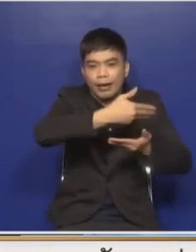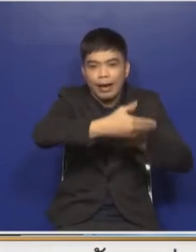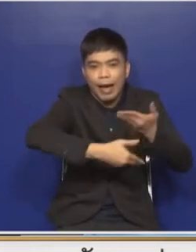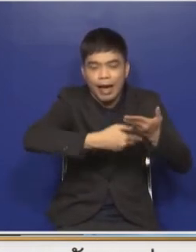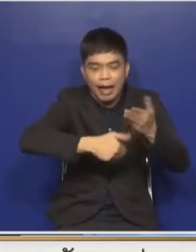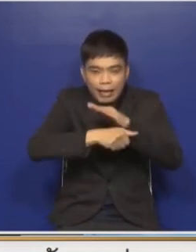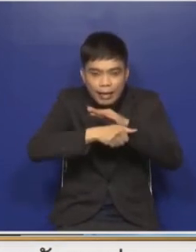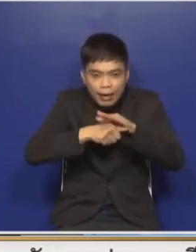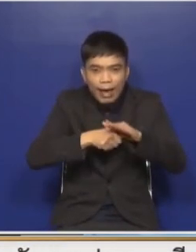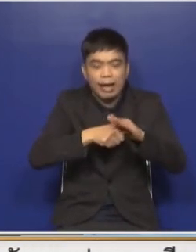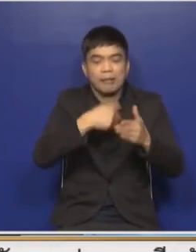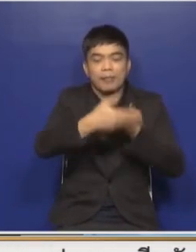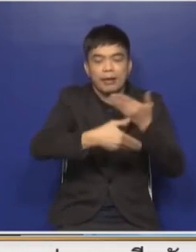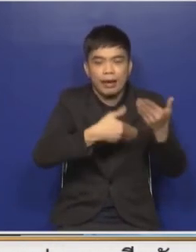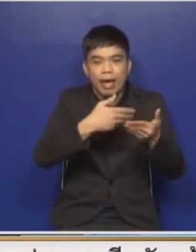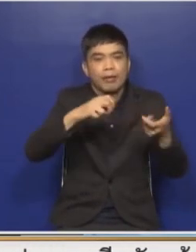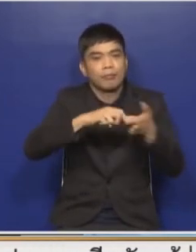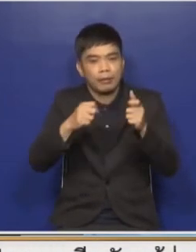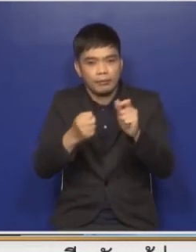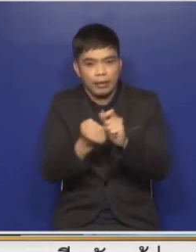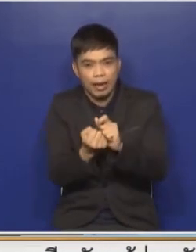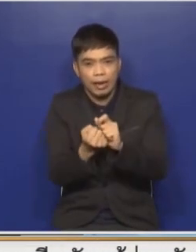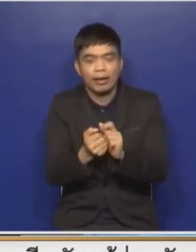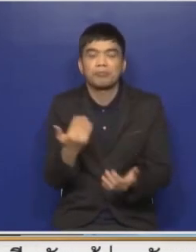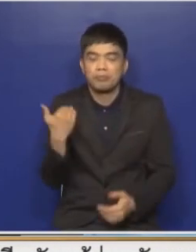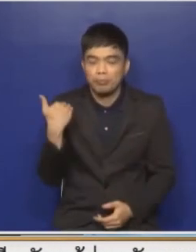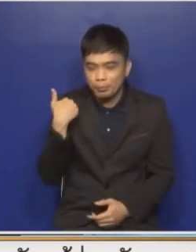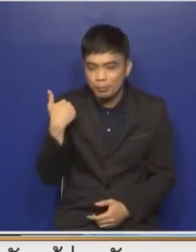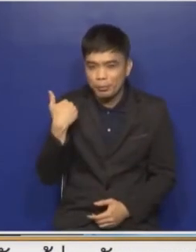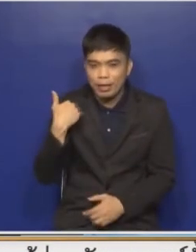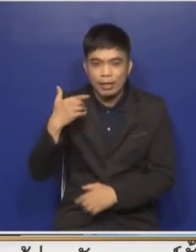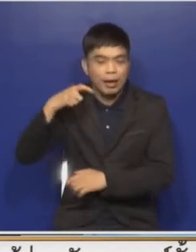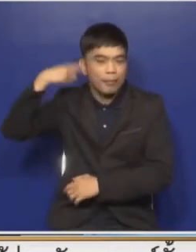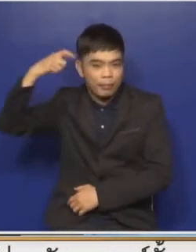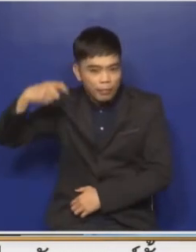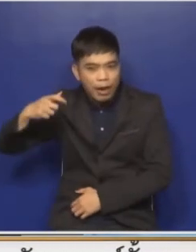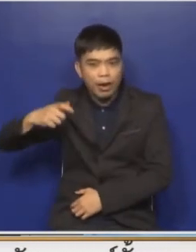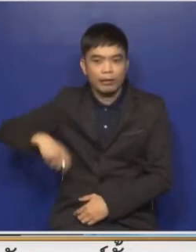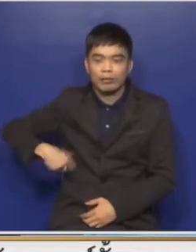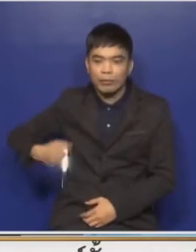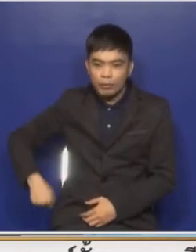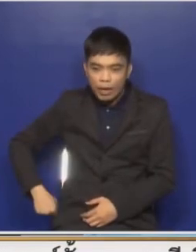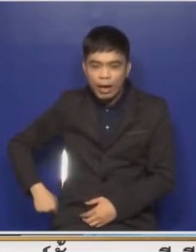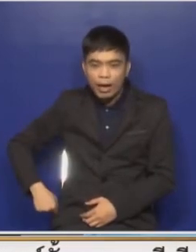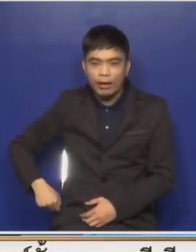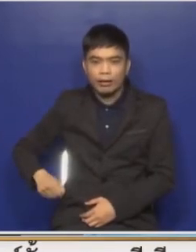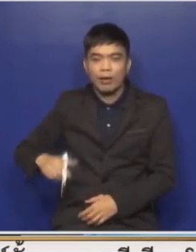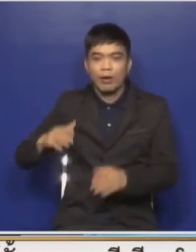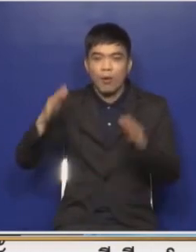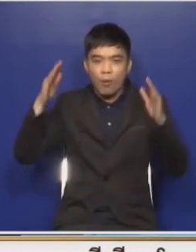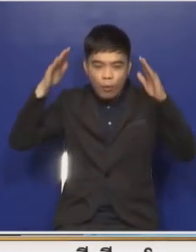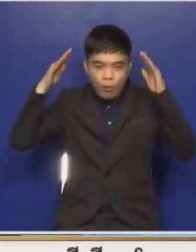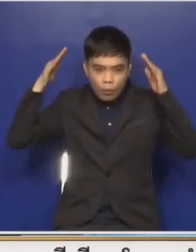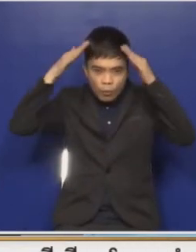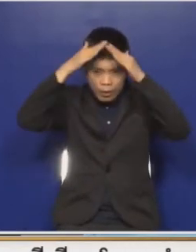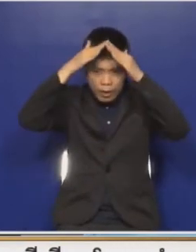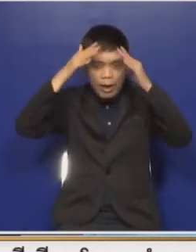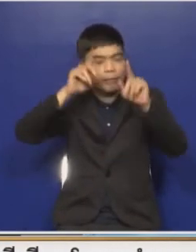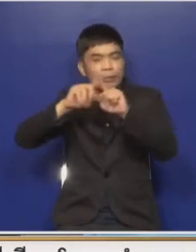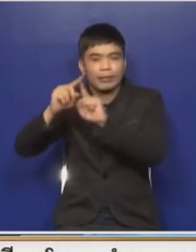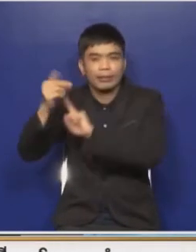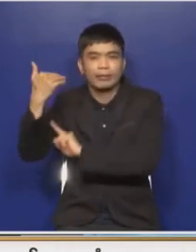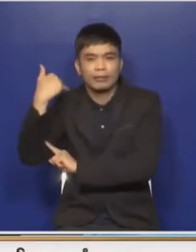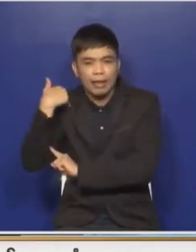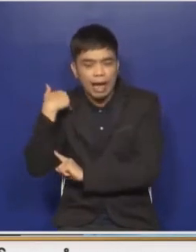าครับทั้งจากประเทศพม่ากัมพูชาเวียดนามนะครับทำให้ราคาพริกของเกษตรกรนั้นต